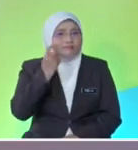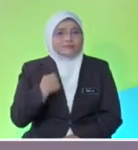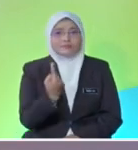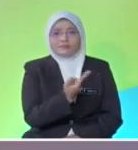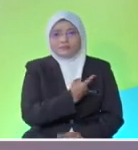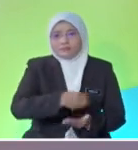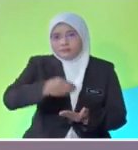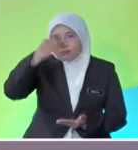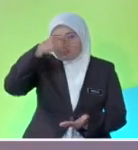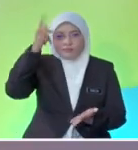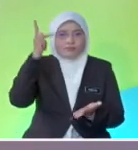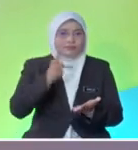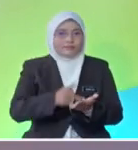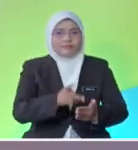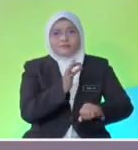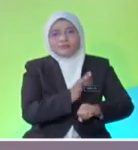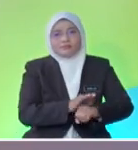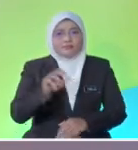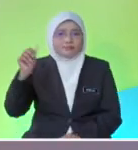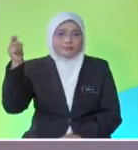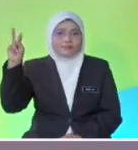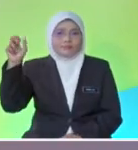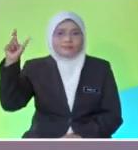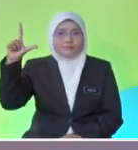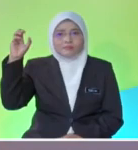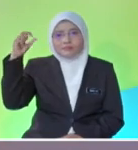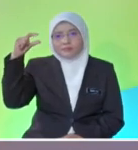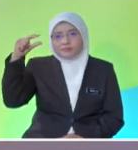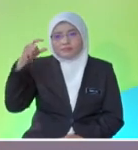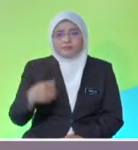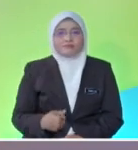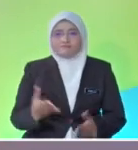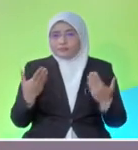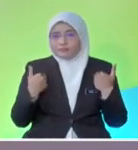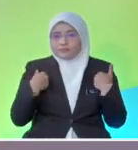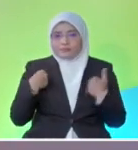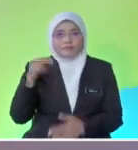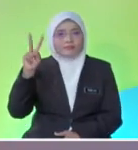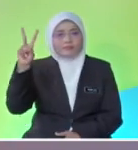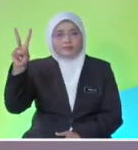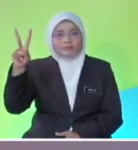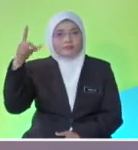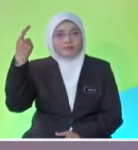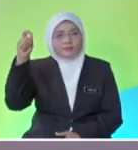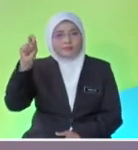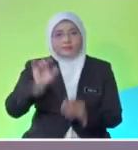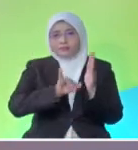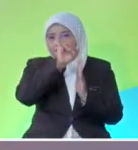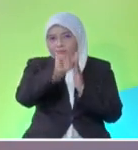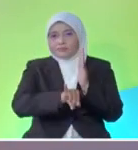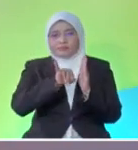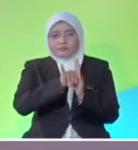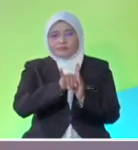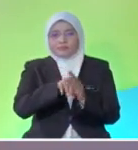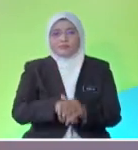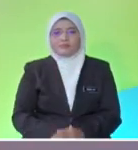jam analog. Ini dia jam analog. Dan jam analog ini mempunyai dua jarum jam, ada muka jam, ada nombor-nombor pula dekat atas